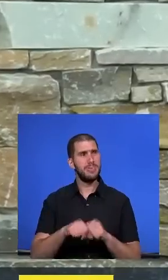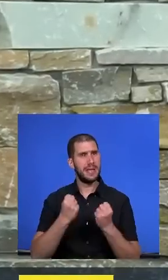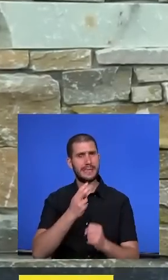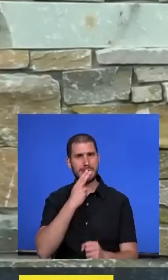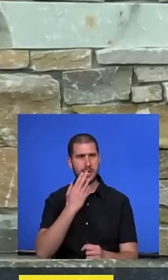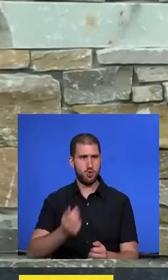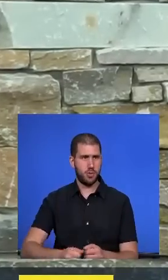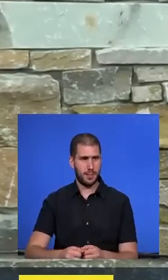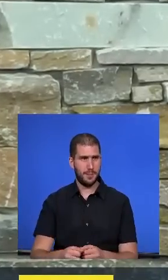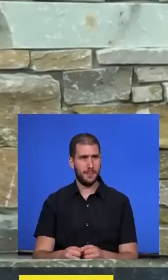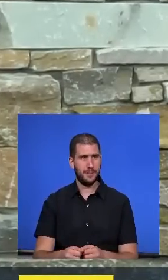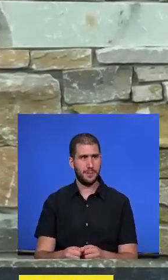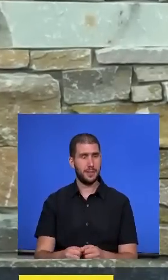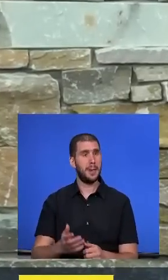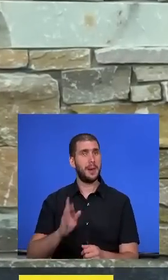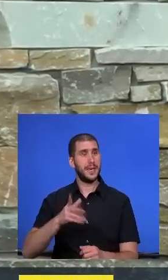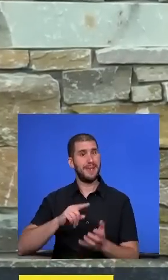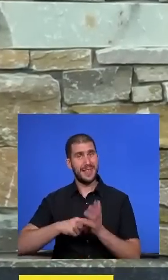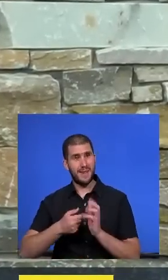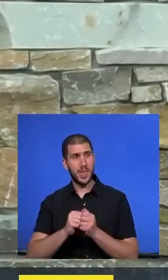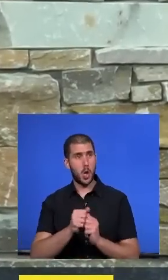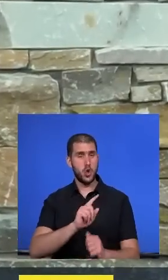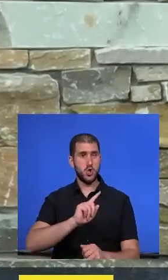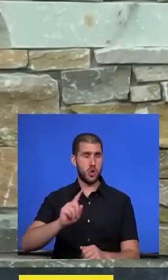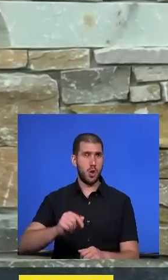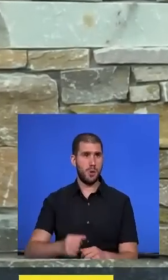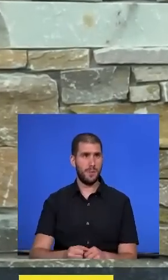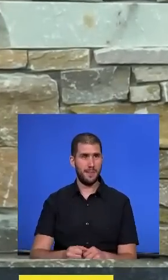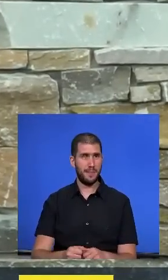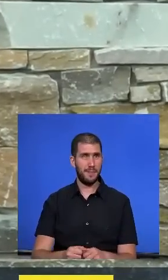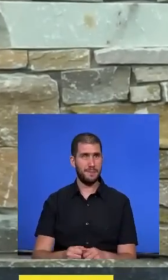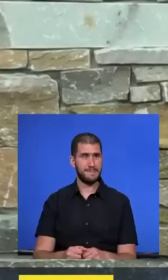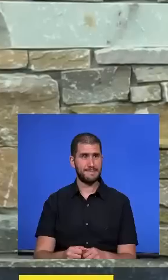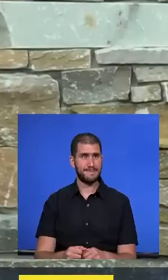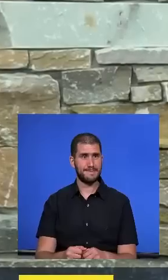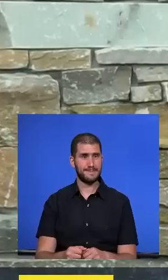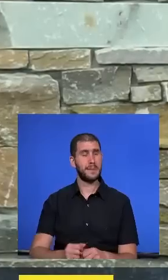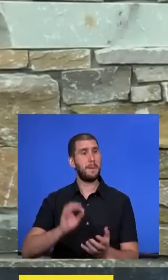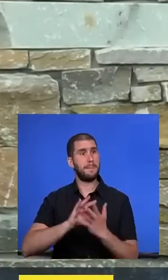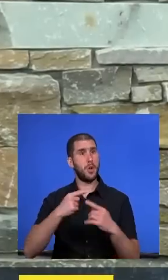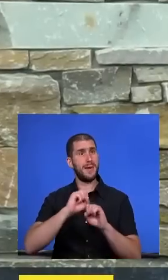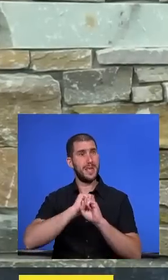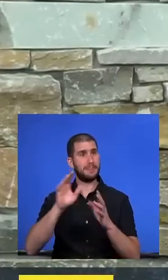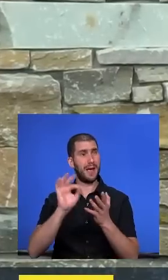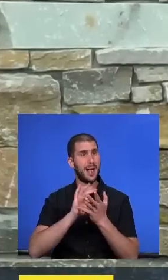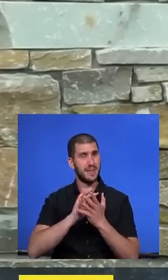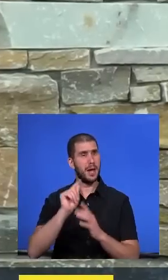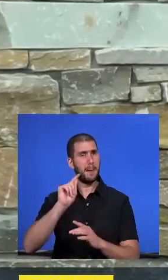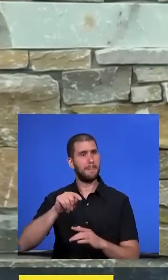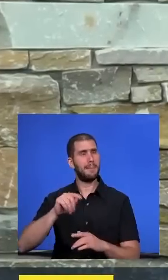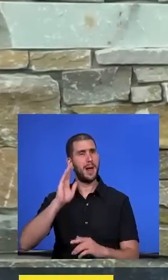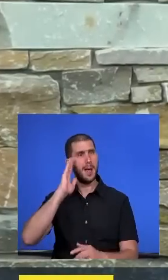שבעישון. בין שהתכוונת ובין שלא. ביום שהתפרסמה הכתבה הגיעה למיטת